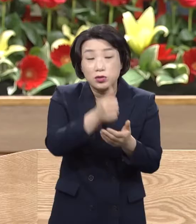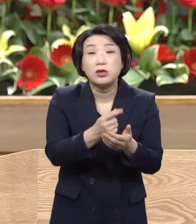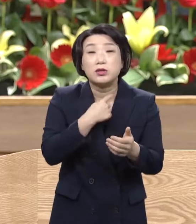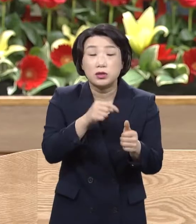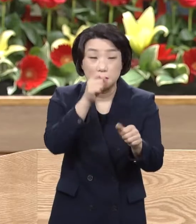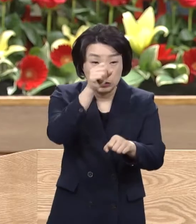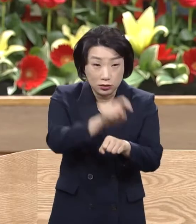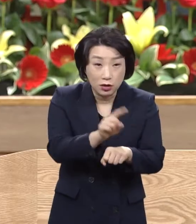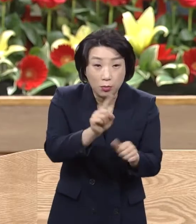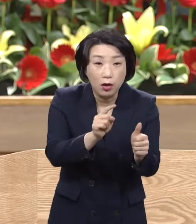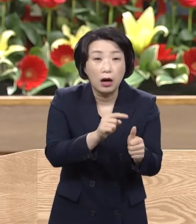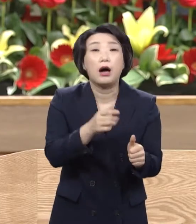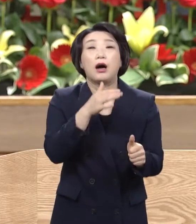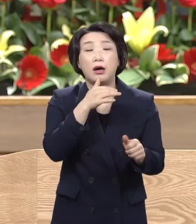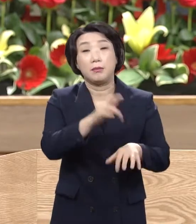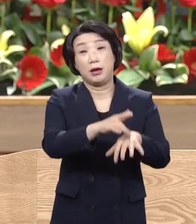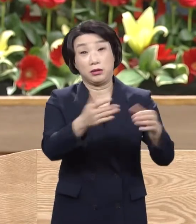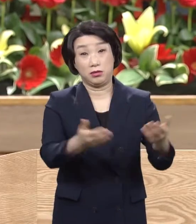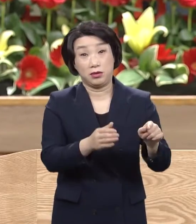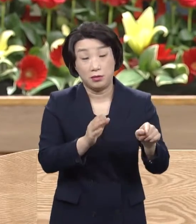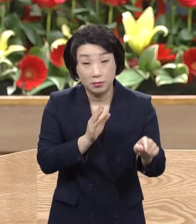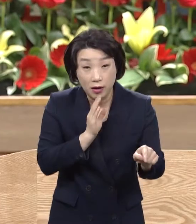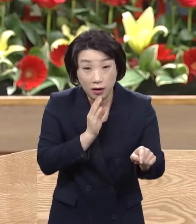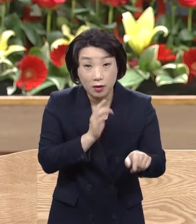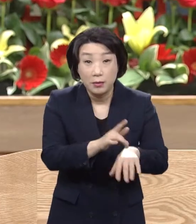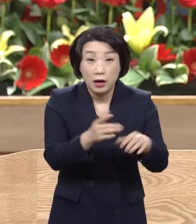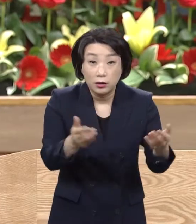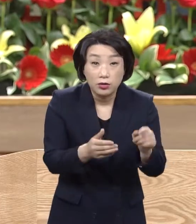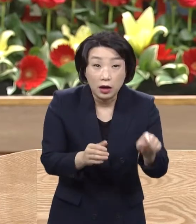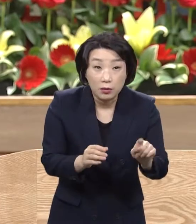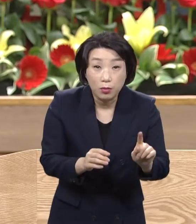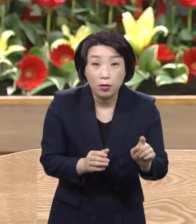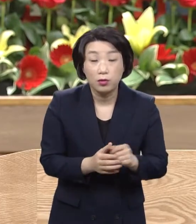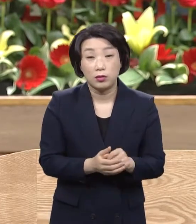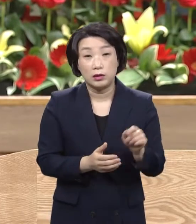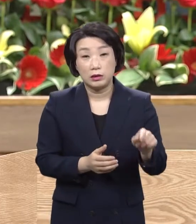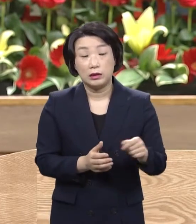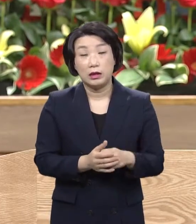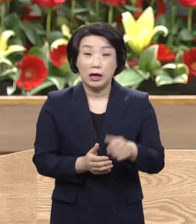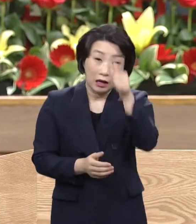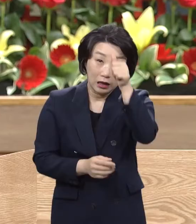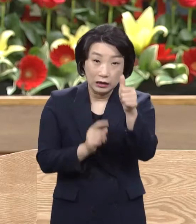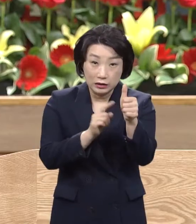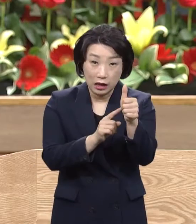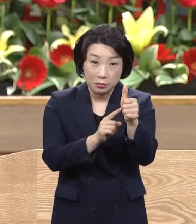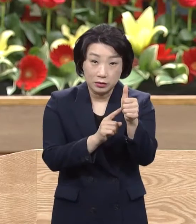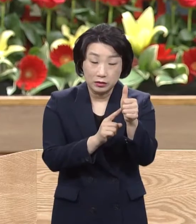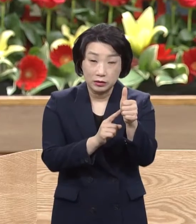범죄의 특성은 마귀 역사인데 그 마귀 역사는 어떻게 아담을